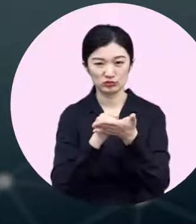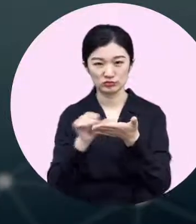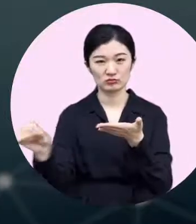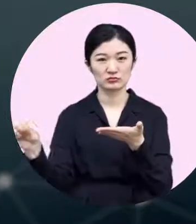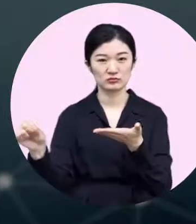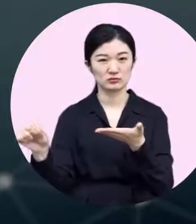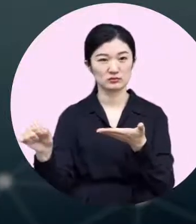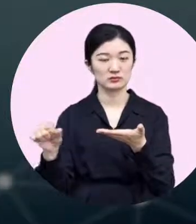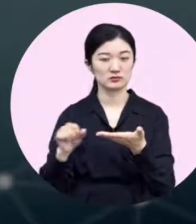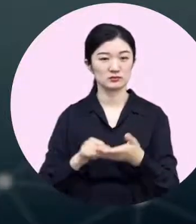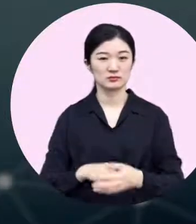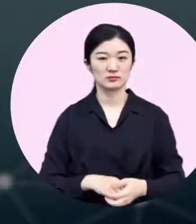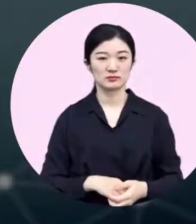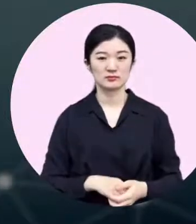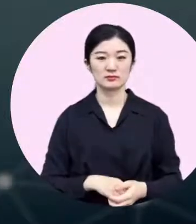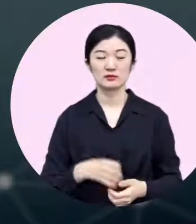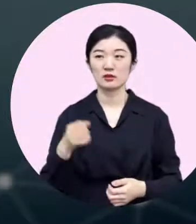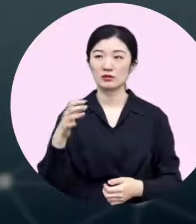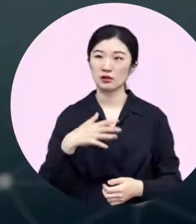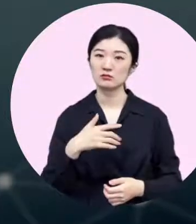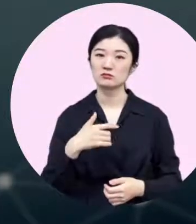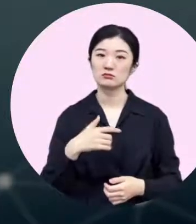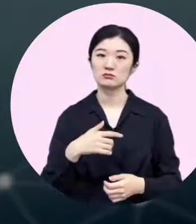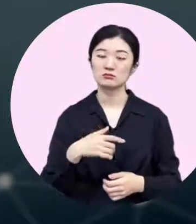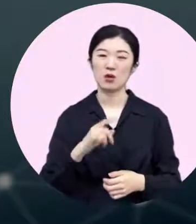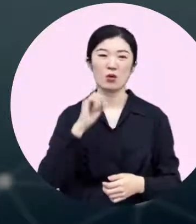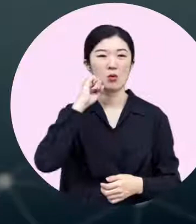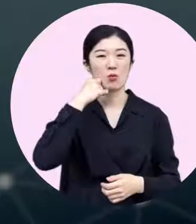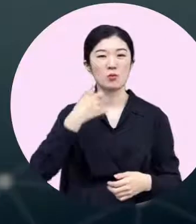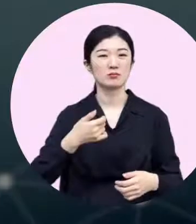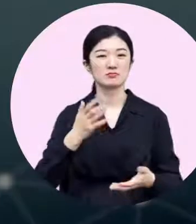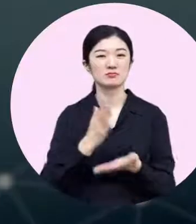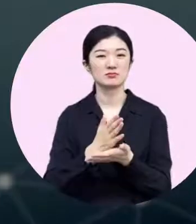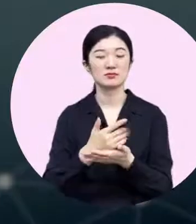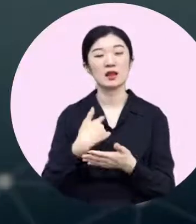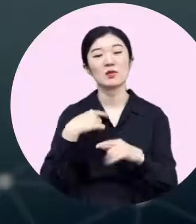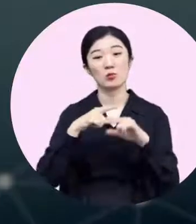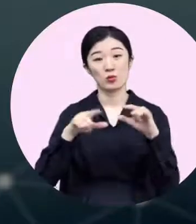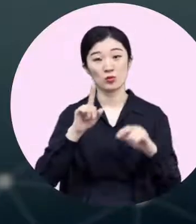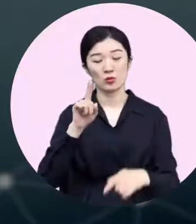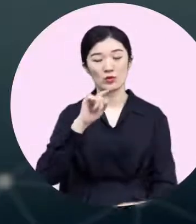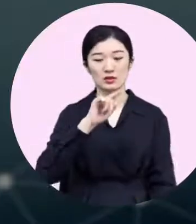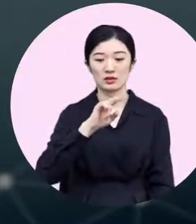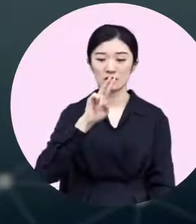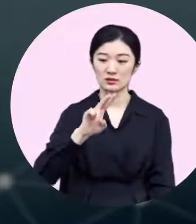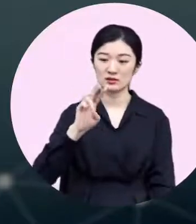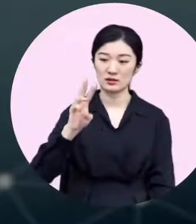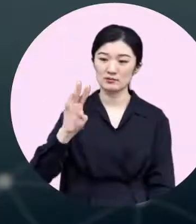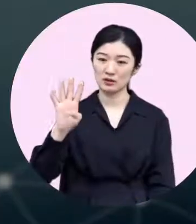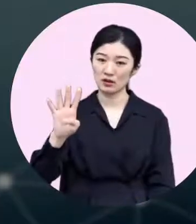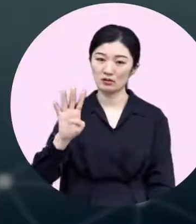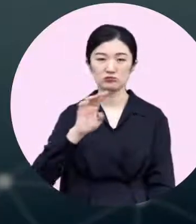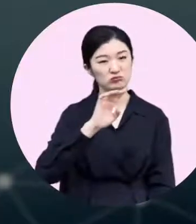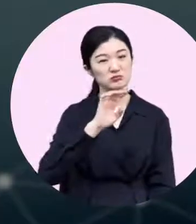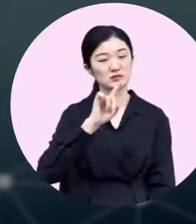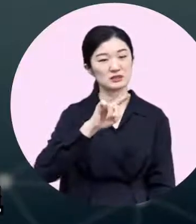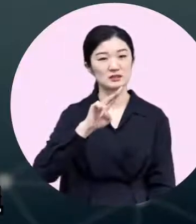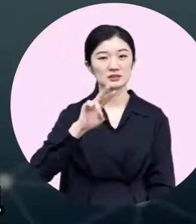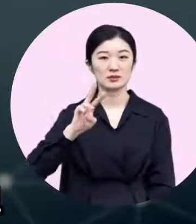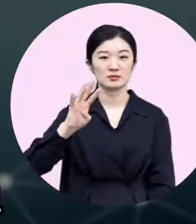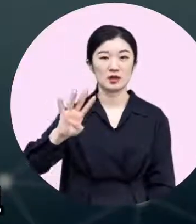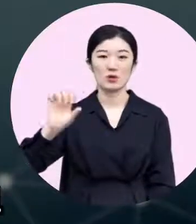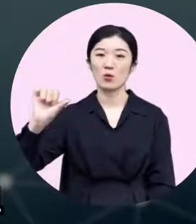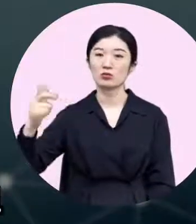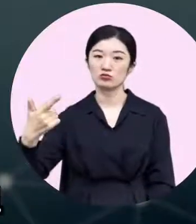지우세요. 지우시고 암호는 어렵게 할 필요가 없기 때문에 저는 그냥 보통 1, 2, 3, 4 아니면 1, 2, 3, 4, 5, 6으로 설정을 하거든요.